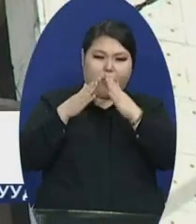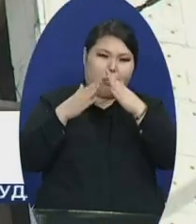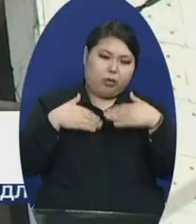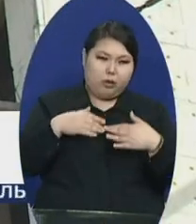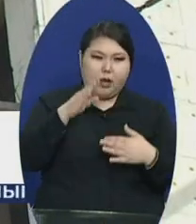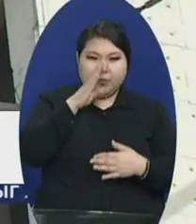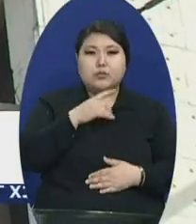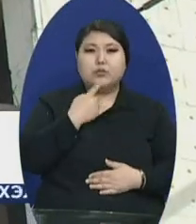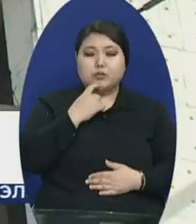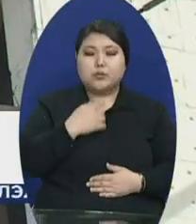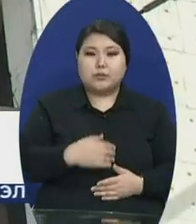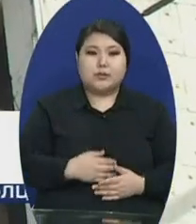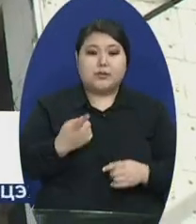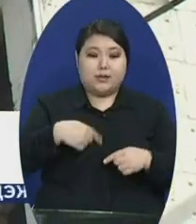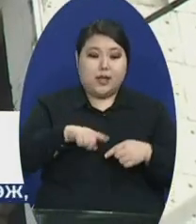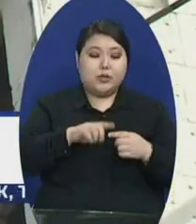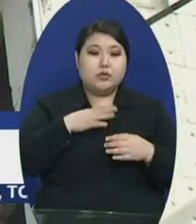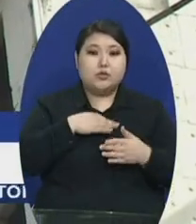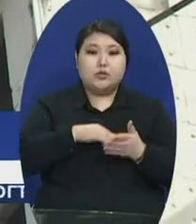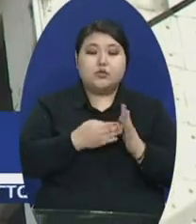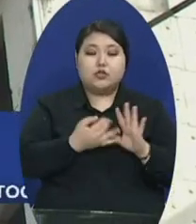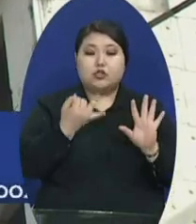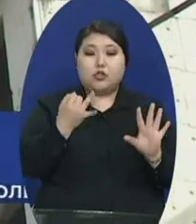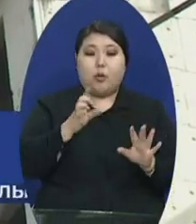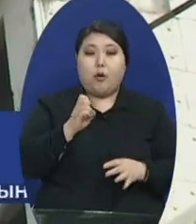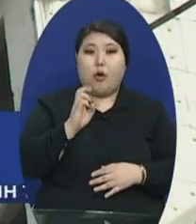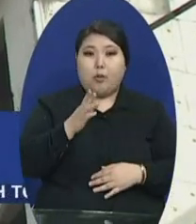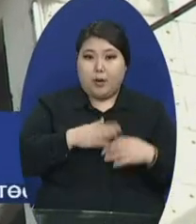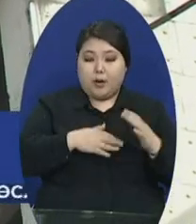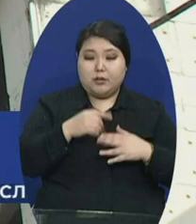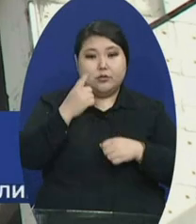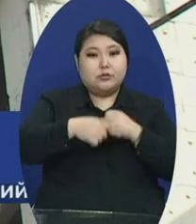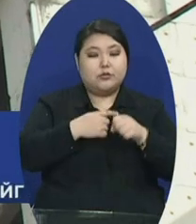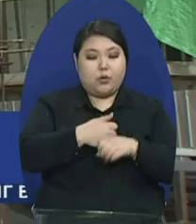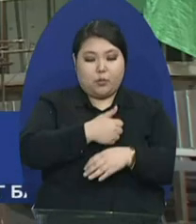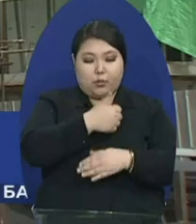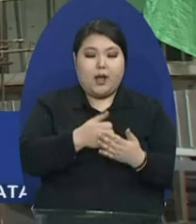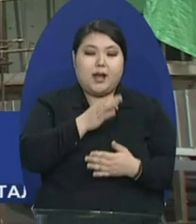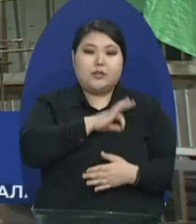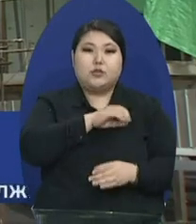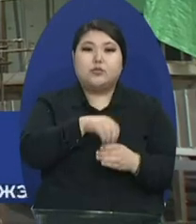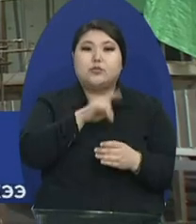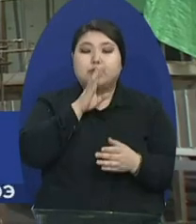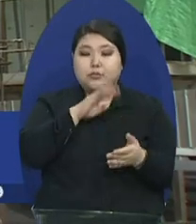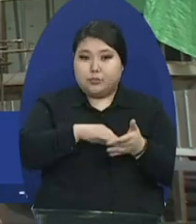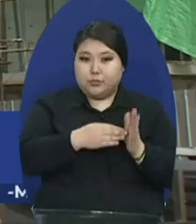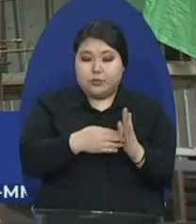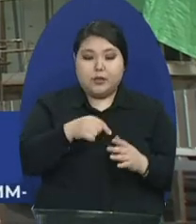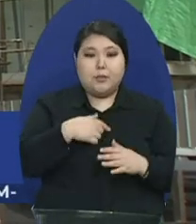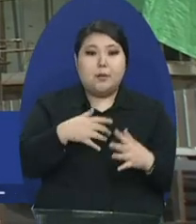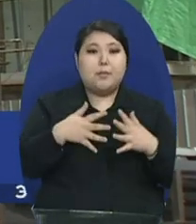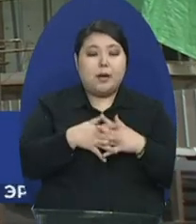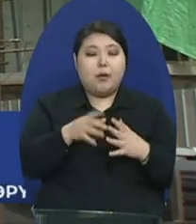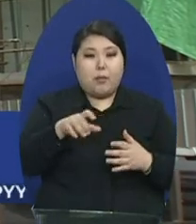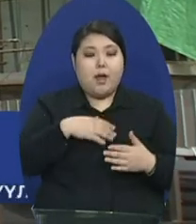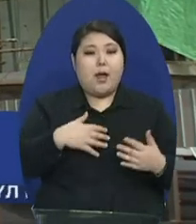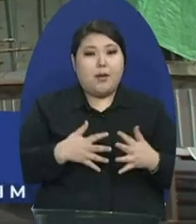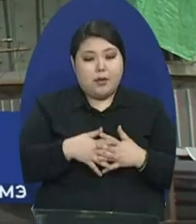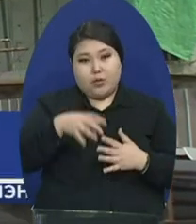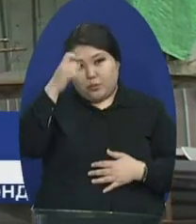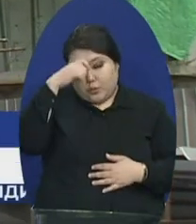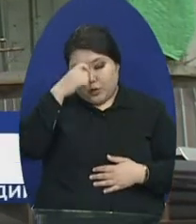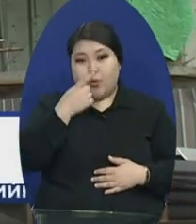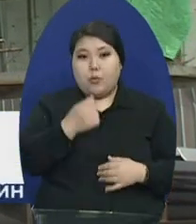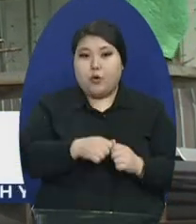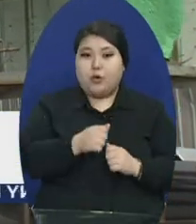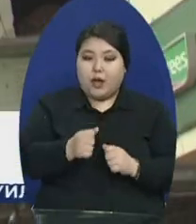байсан. Дахин төлөвлөлтийн 7 блок барилгыг ирэх онд бүрэн ашиглалтанд оруулахар төлөвлөжээ. Энэ хонд ихэнх оршин суугч амьдрах байр түрээсийн